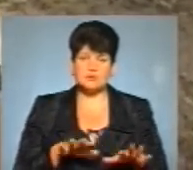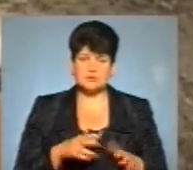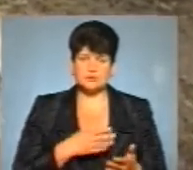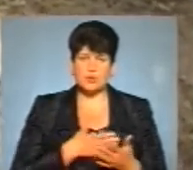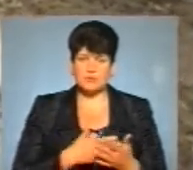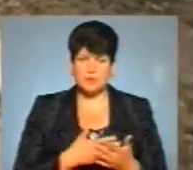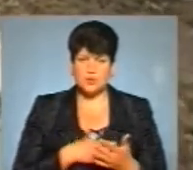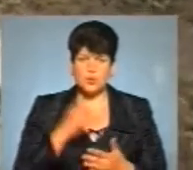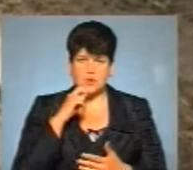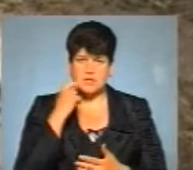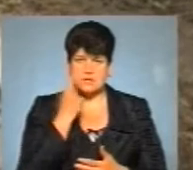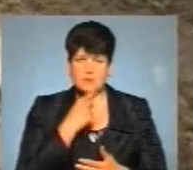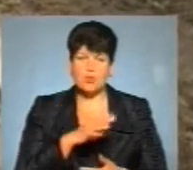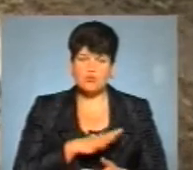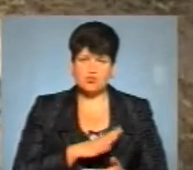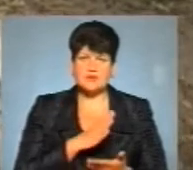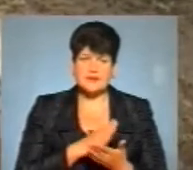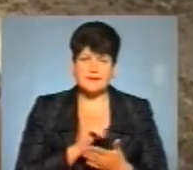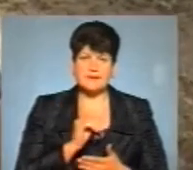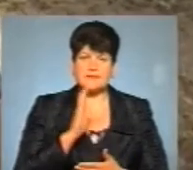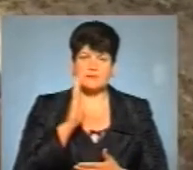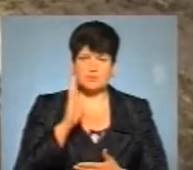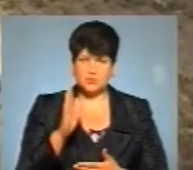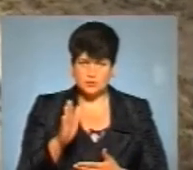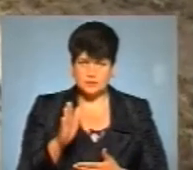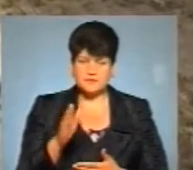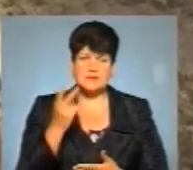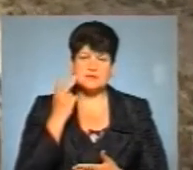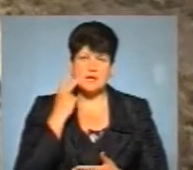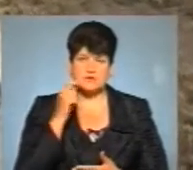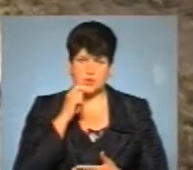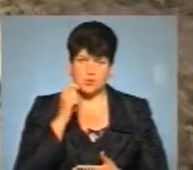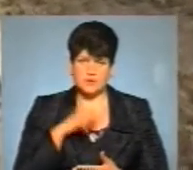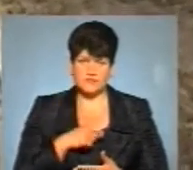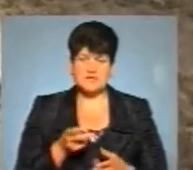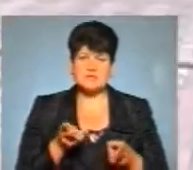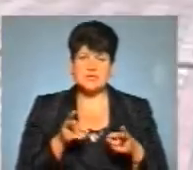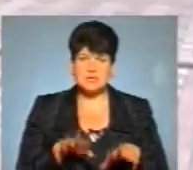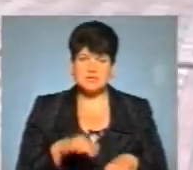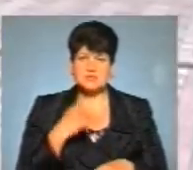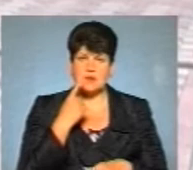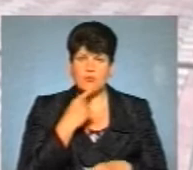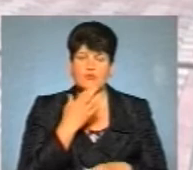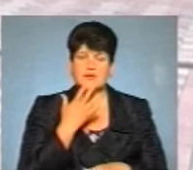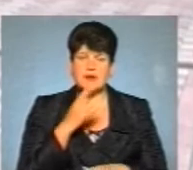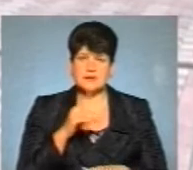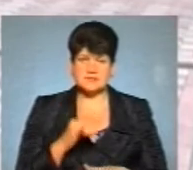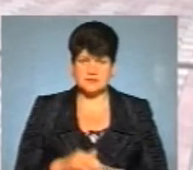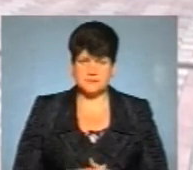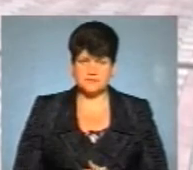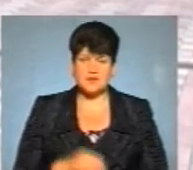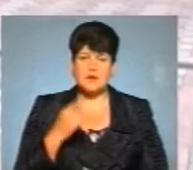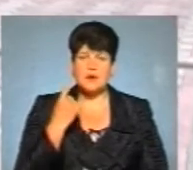позицію. Українська мова була, є і буде завжди українською. Вона залишиться мовою нації.